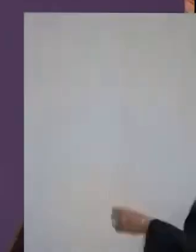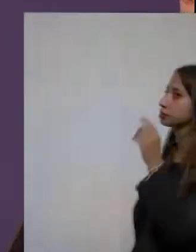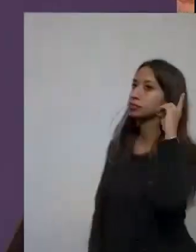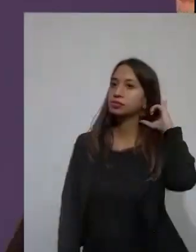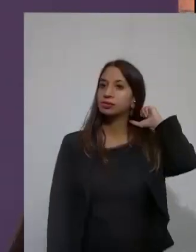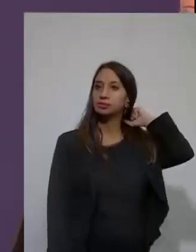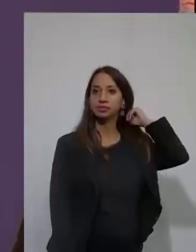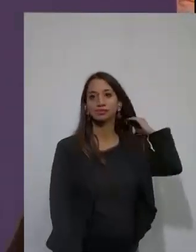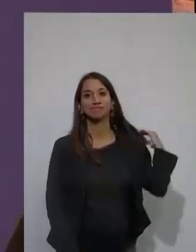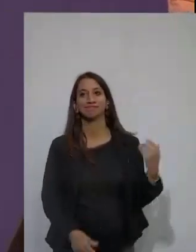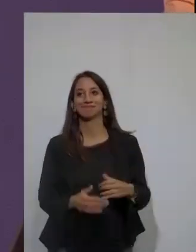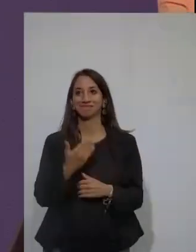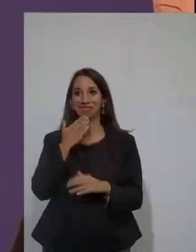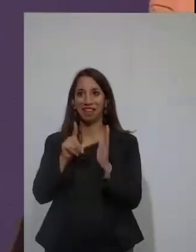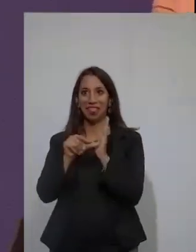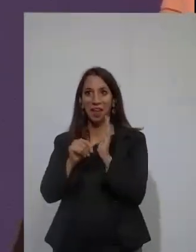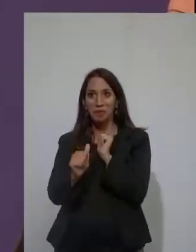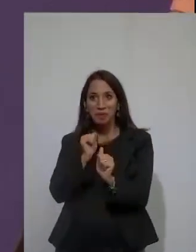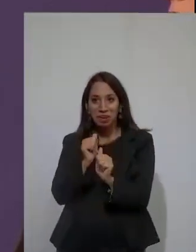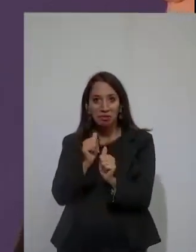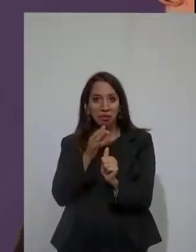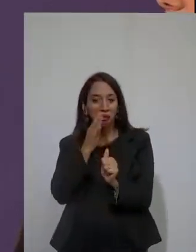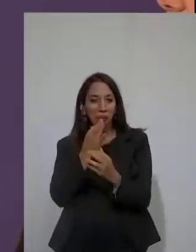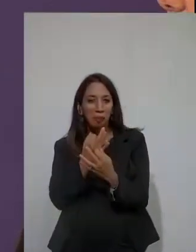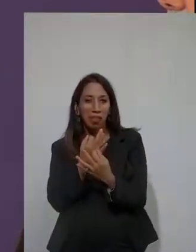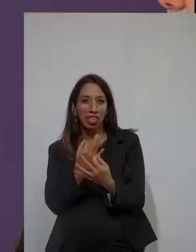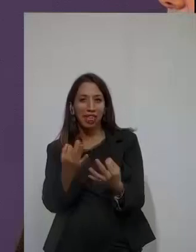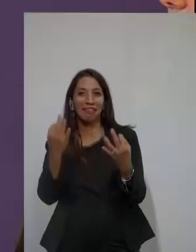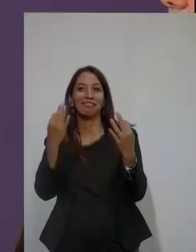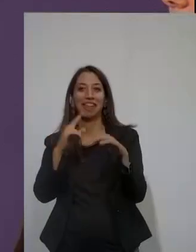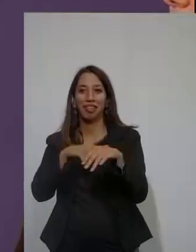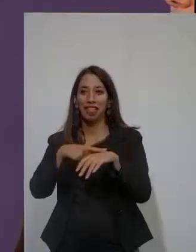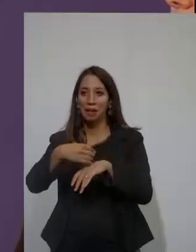Persino in anticipo, quindi complessivamente perfettamente in tempo,